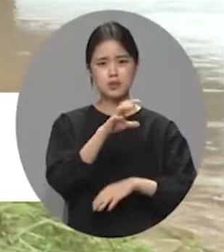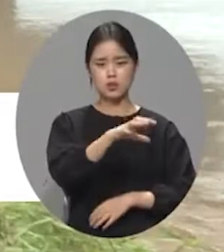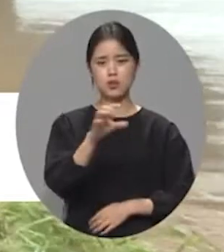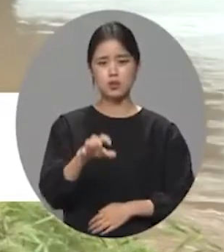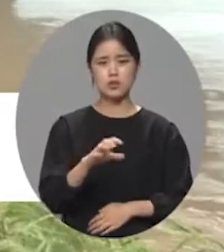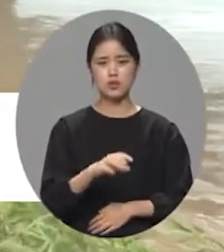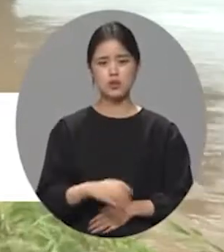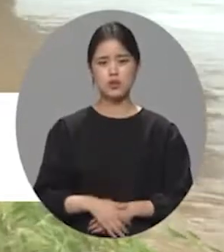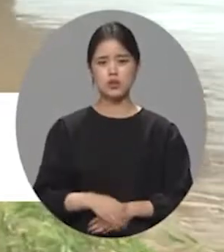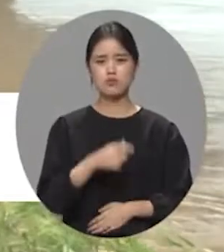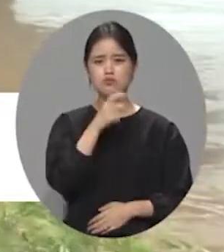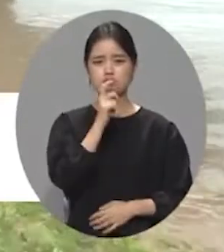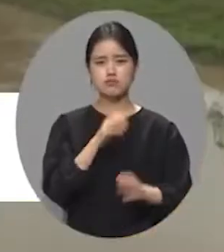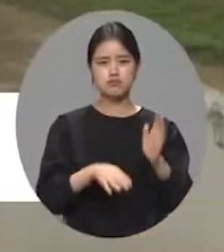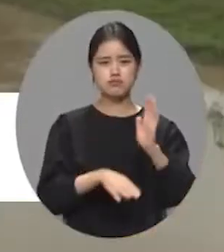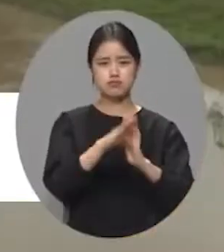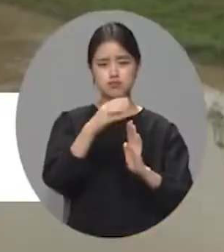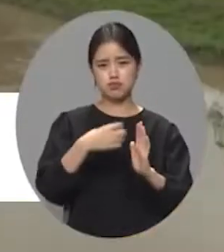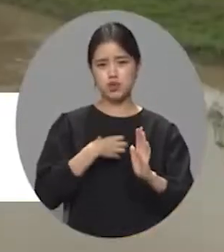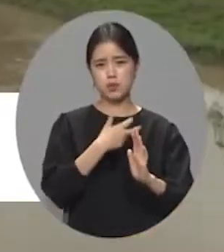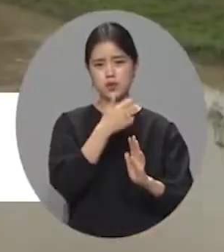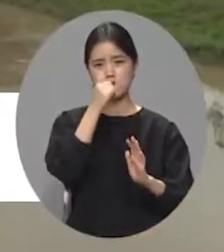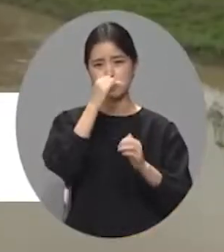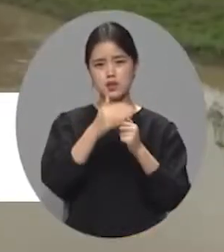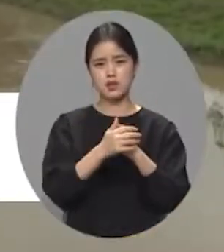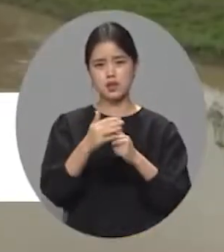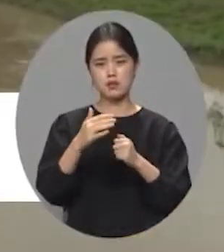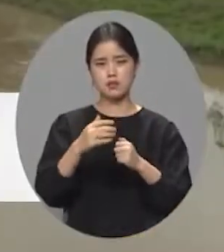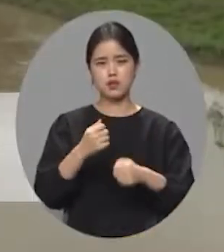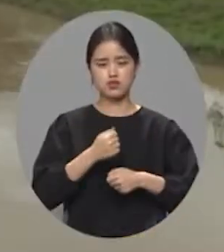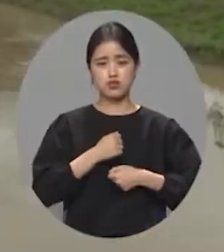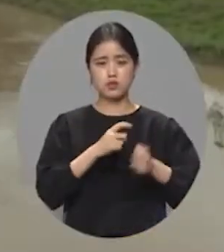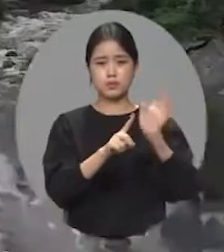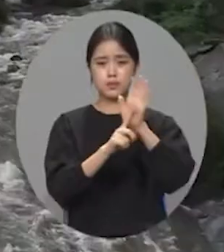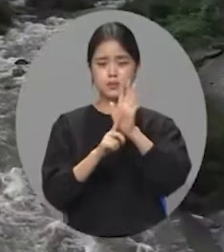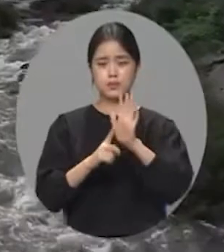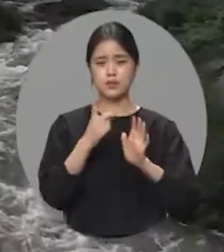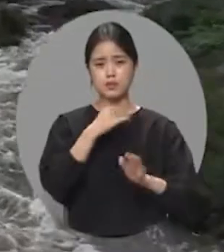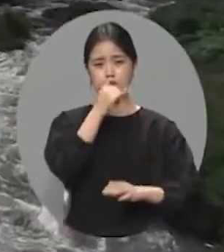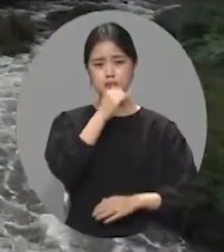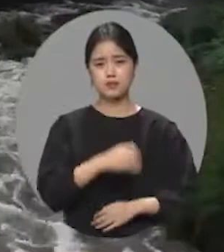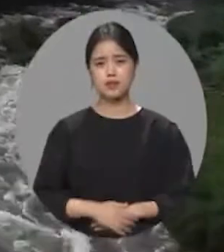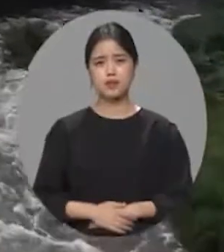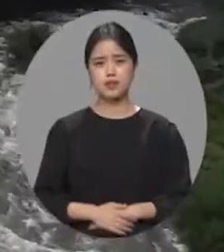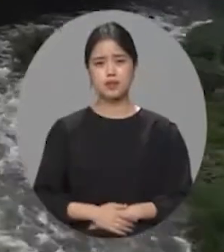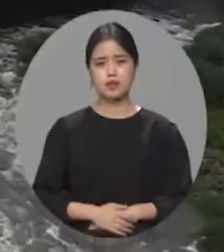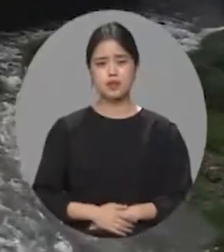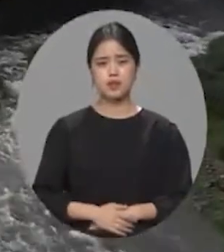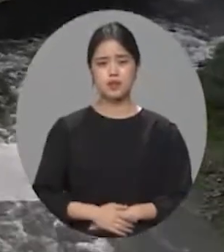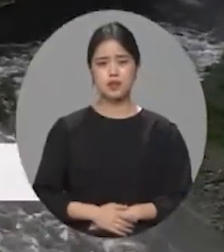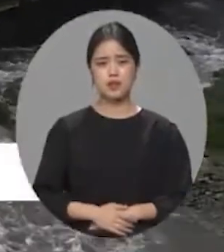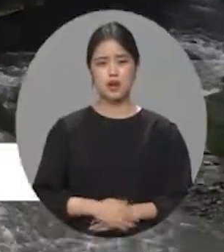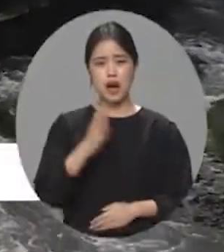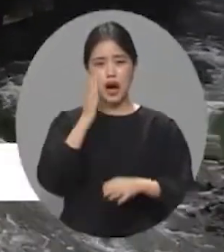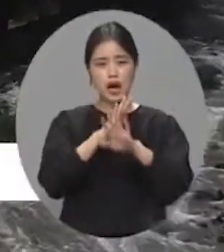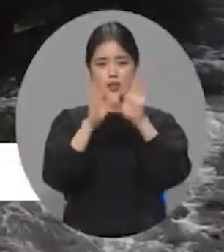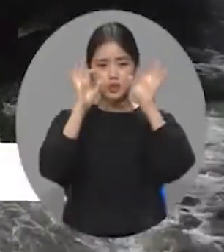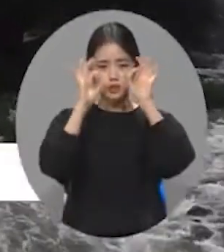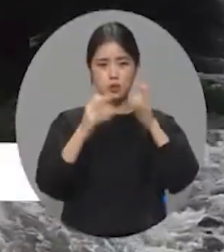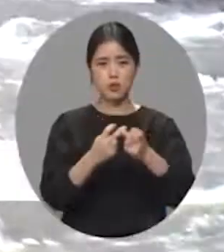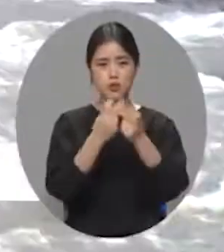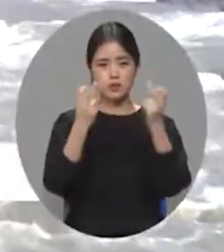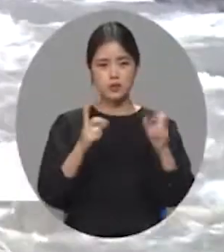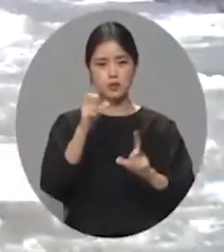등지에선 하천 범람 위험이 커지며 홍수주의보가 내려지기도 했습니다. 공중에서 내려다본 지리산